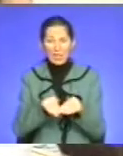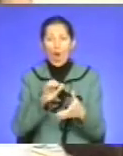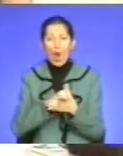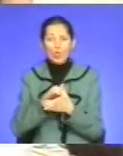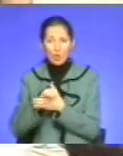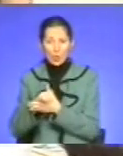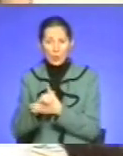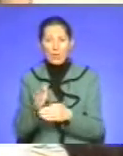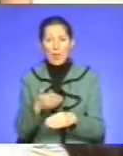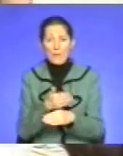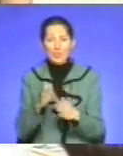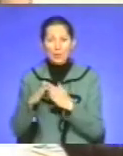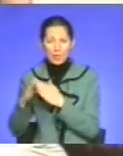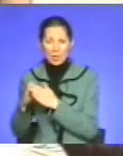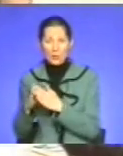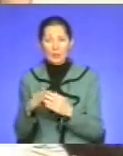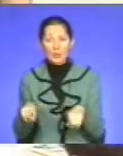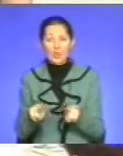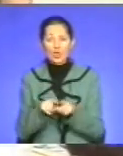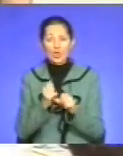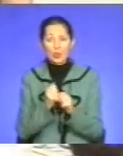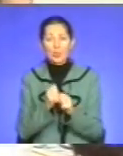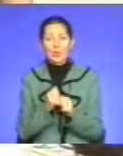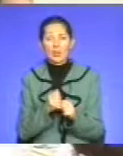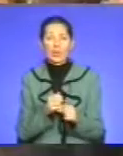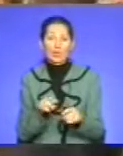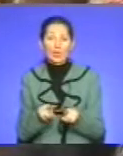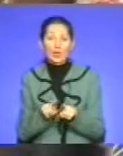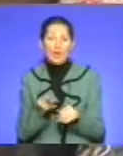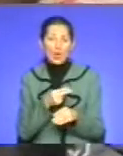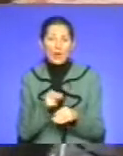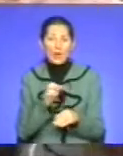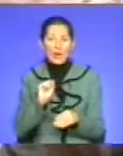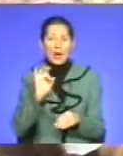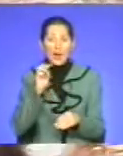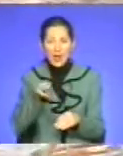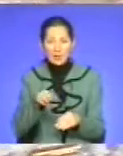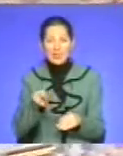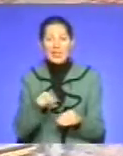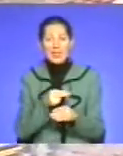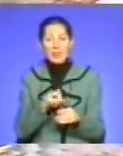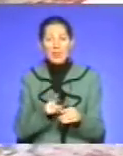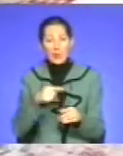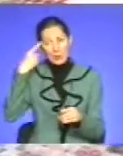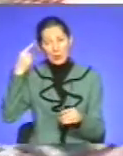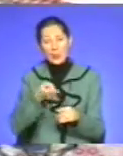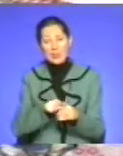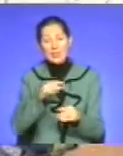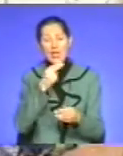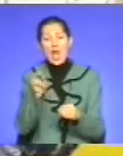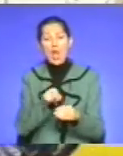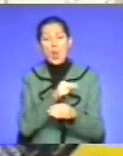познайомити між будинками, ну і водночас зробити якусь таку терапію. Арт-терапія у психології – це зцілення